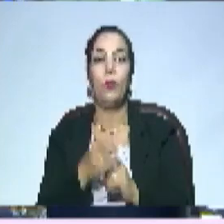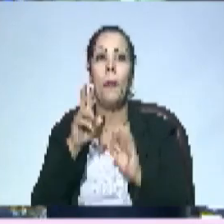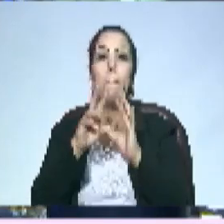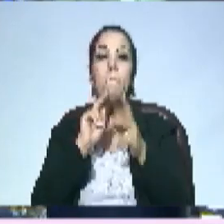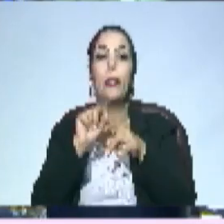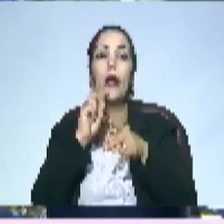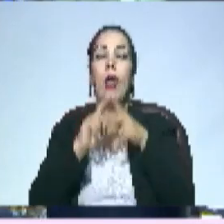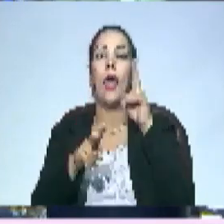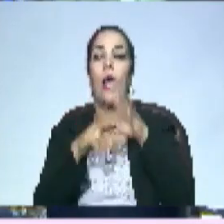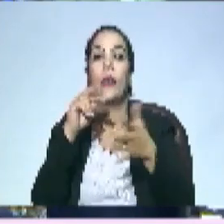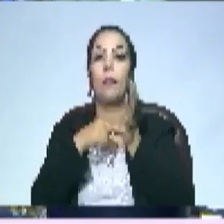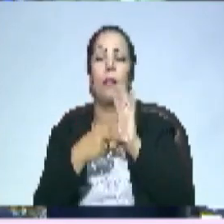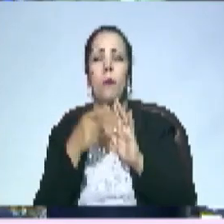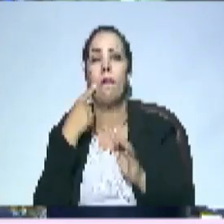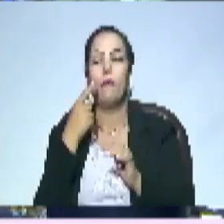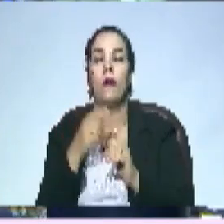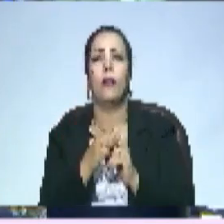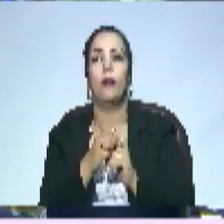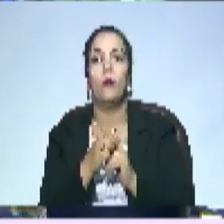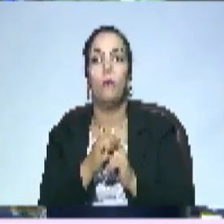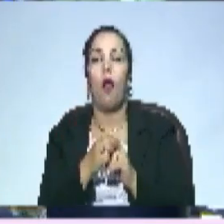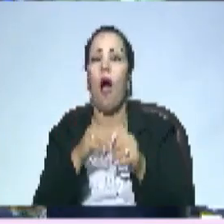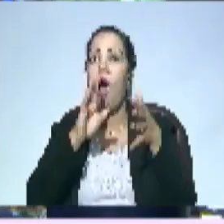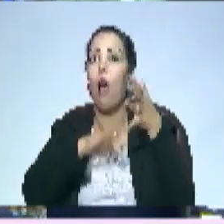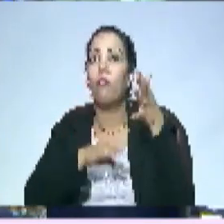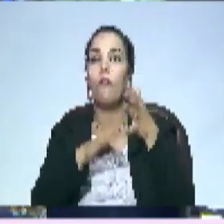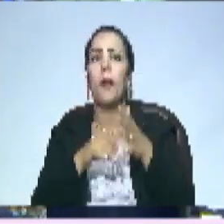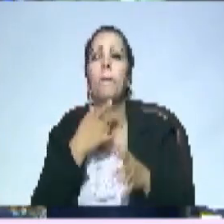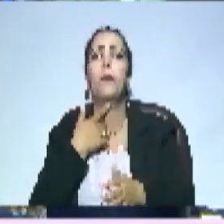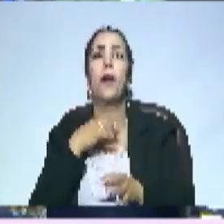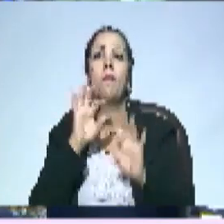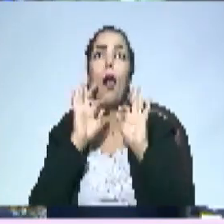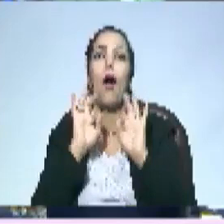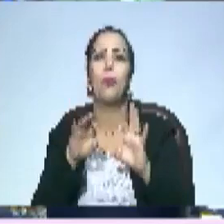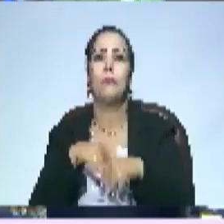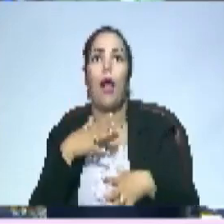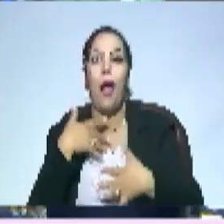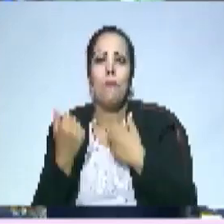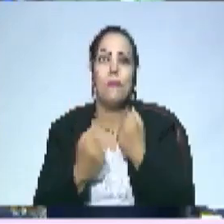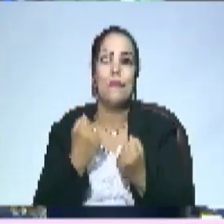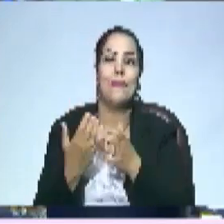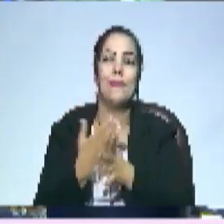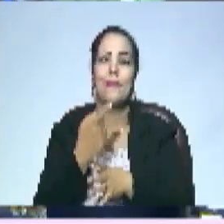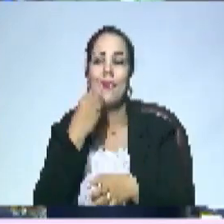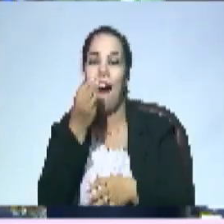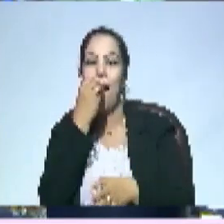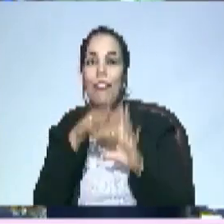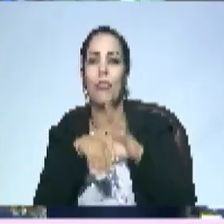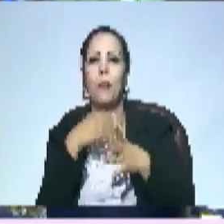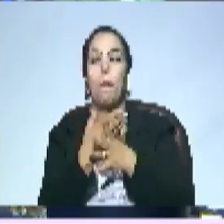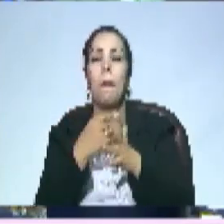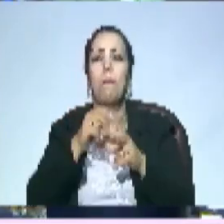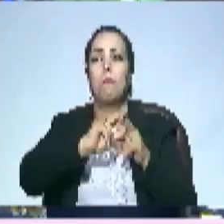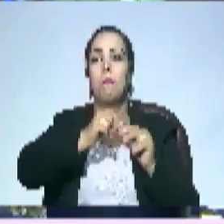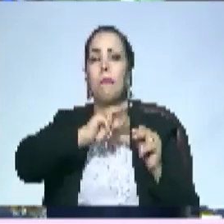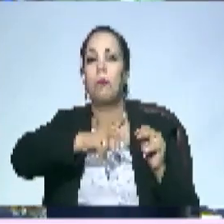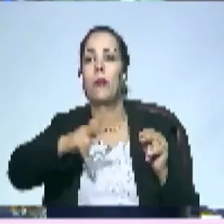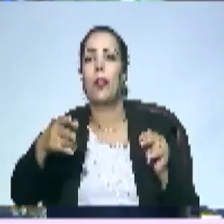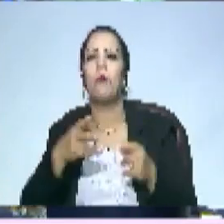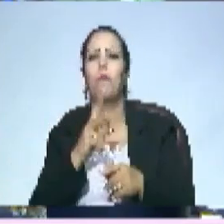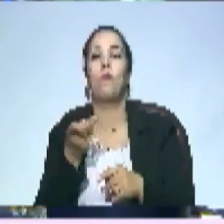من الحاجات اللي بتبقى الأطفال بيبقوا ملهوفين عليها جدا، لأن بتتعمل بأصناف